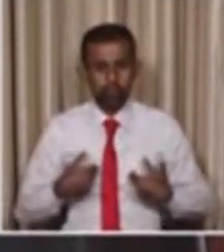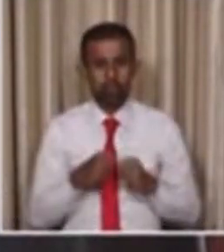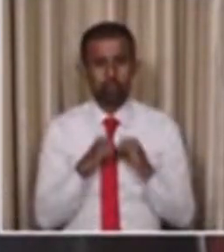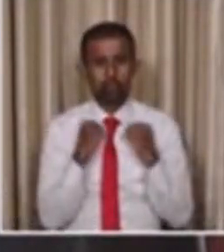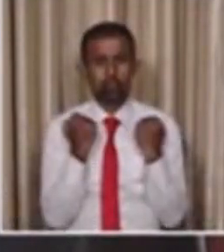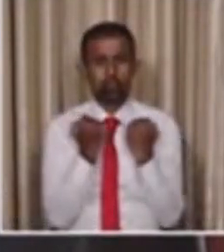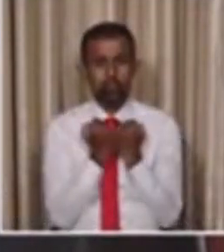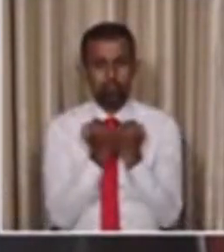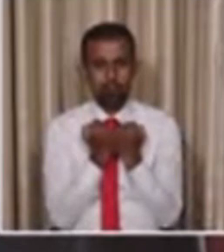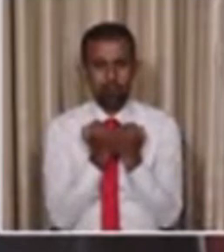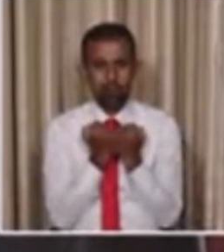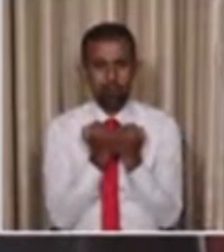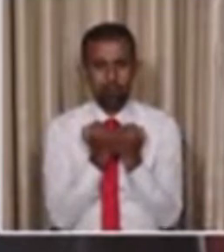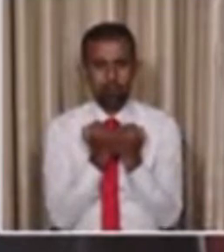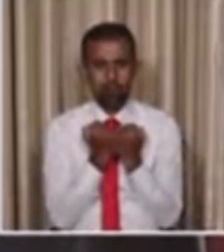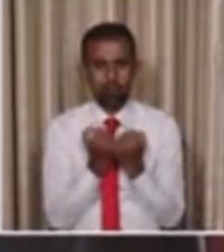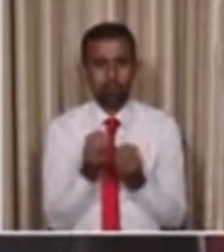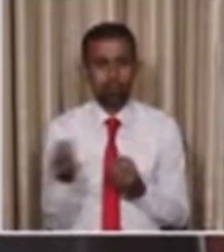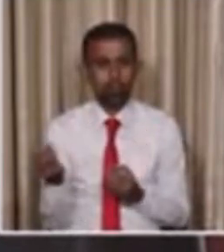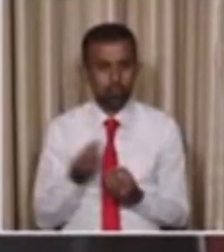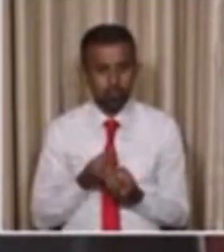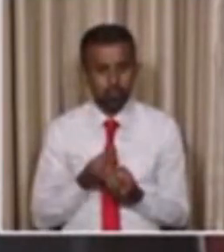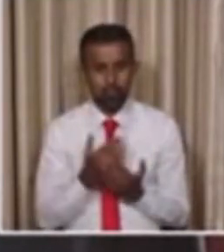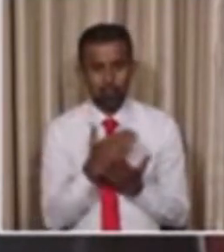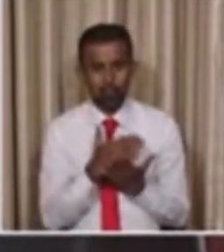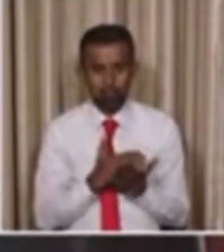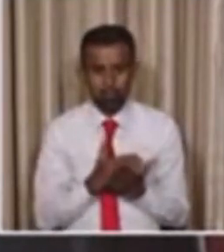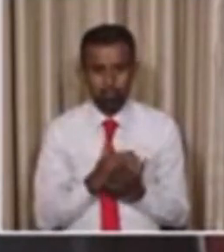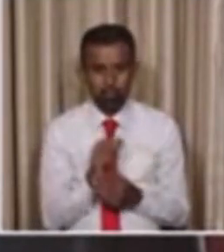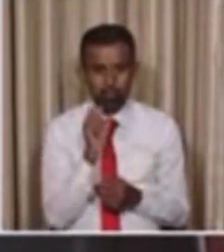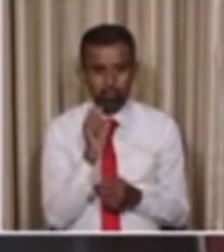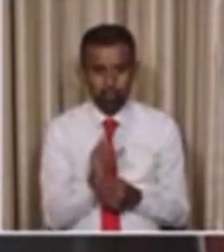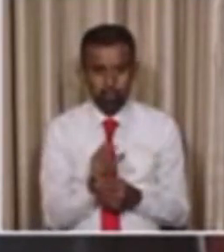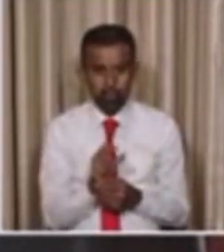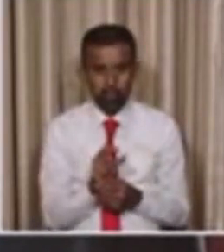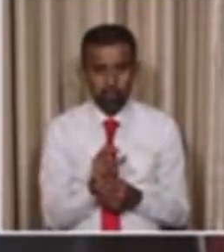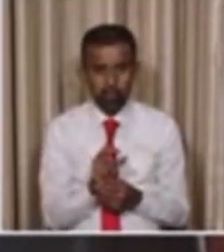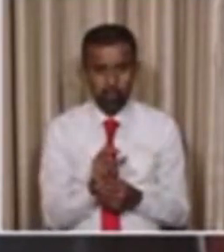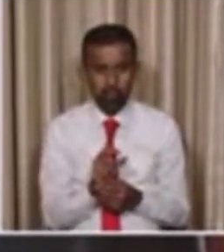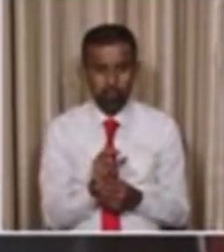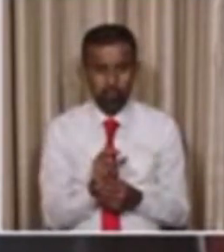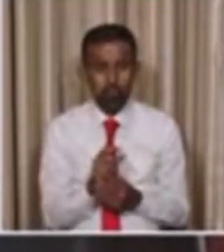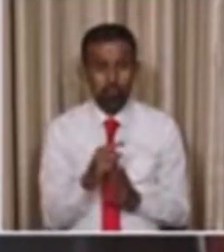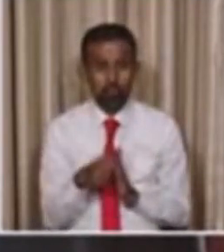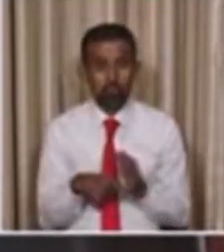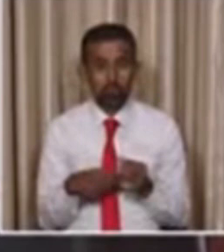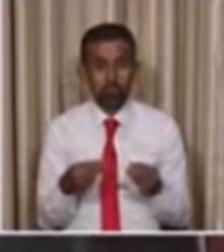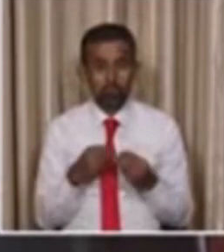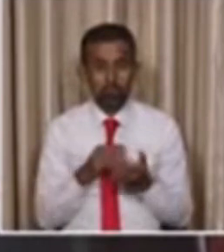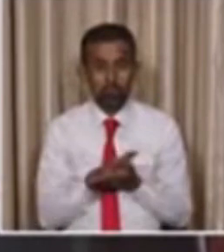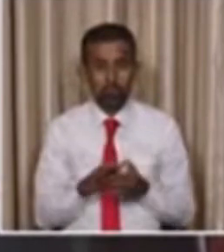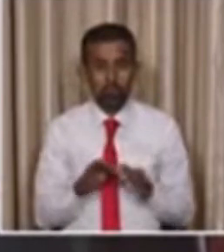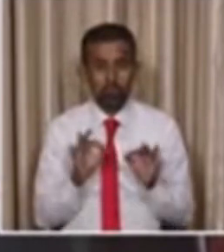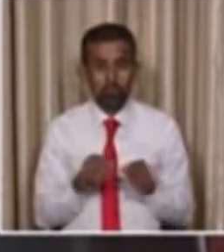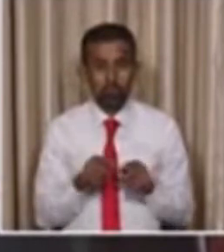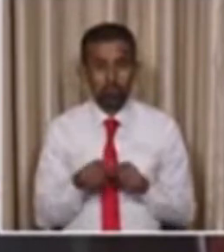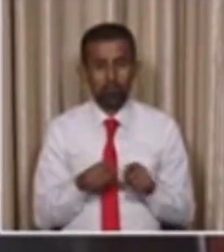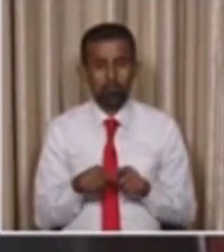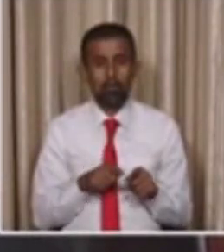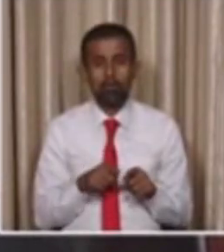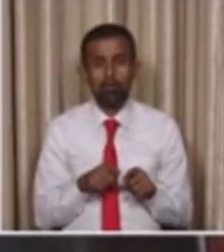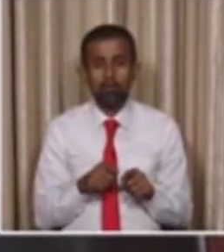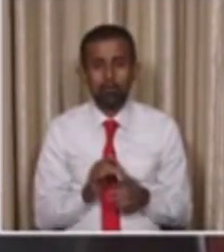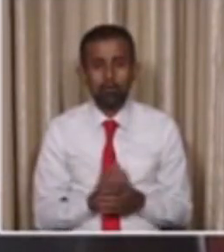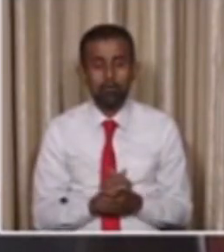මේ ඉදිරිපත් කළ කරුණු මත මේ තමයි මේ ඔවුන් රට බාර ගන්න සූදානම් වුණේ. තවත් දේවල්.